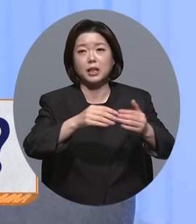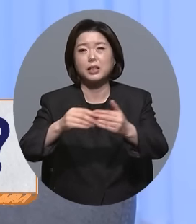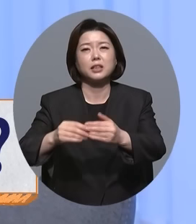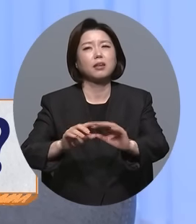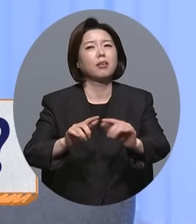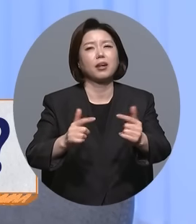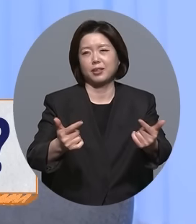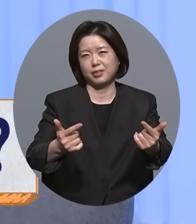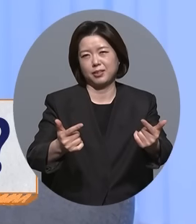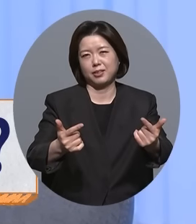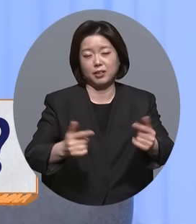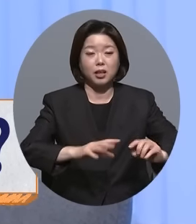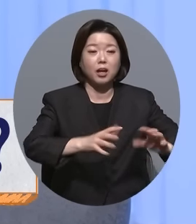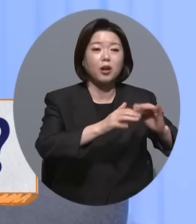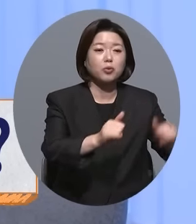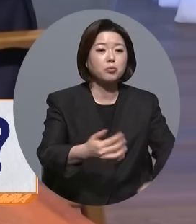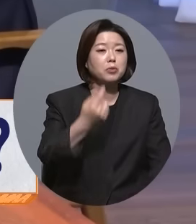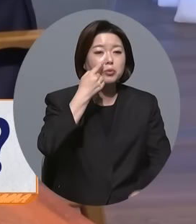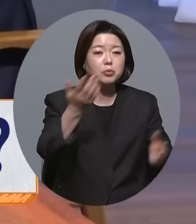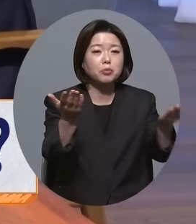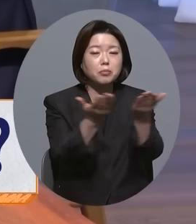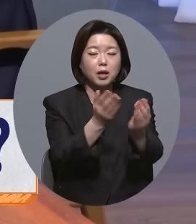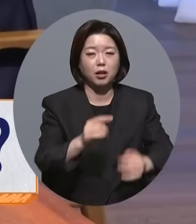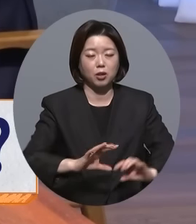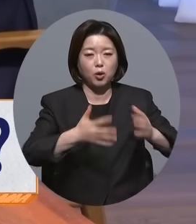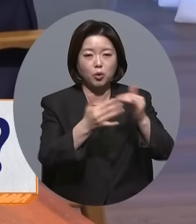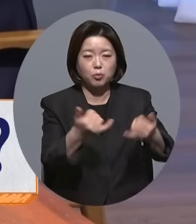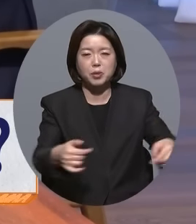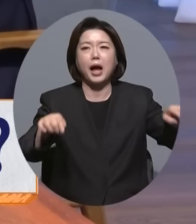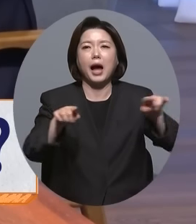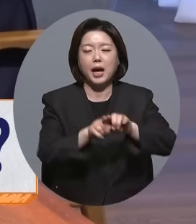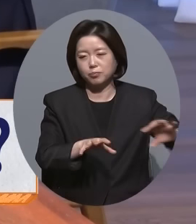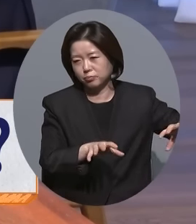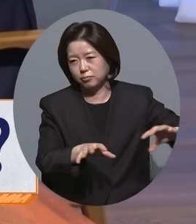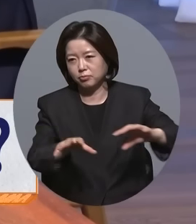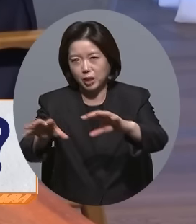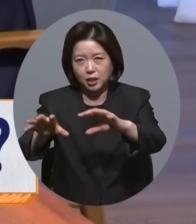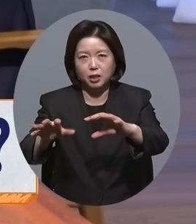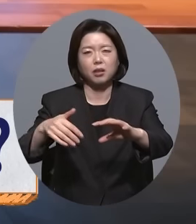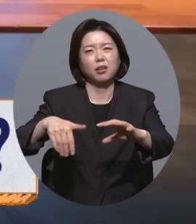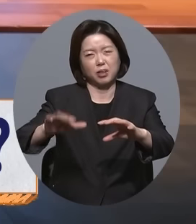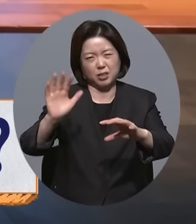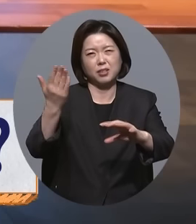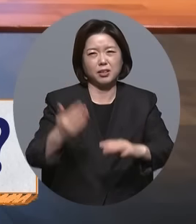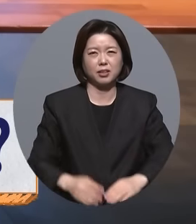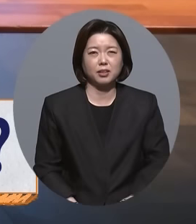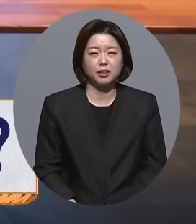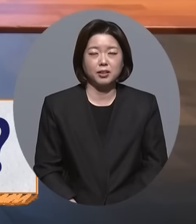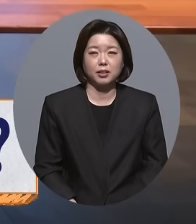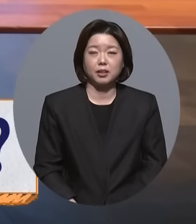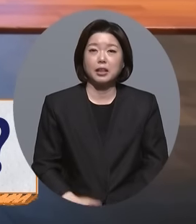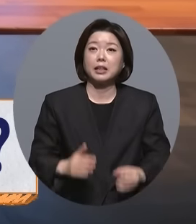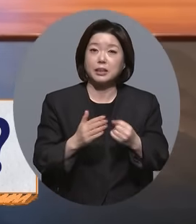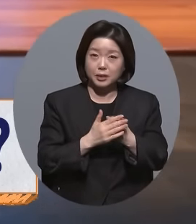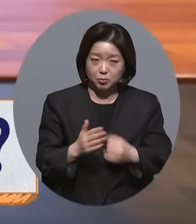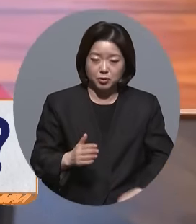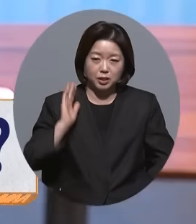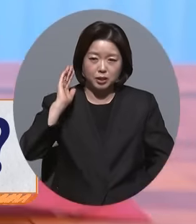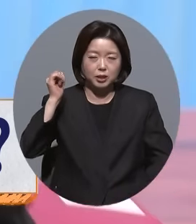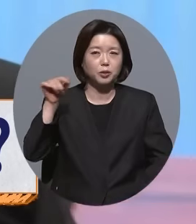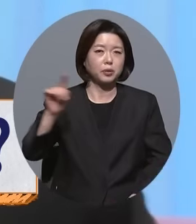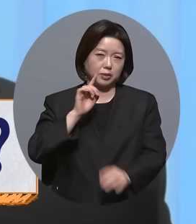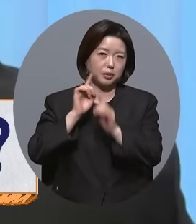아니고 네. 국민들의 눈높이에 맞춰서 국민들과 함께 가야 하는 것이라고 생각을 합니다. 그래서 대통령의 그